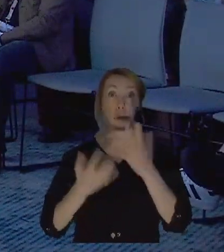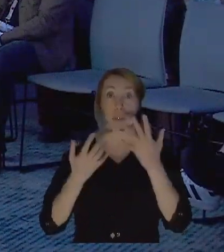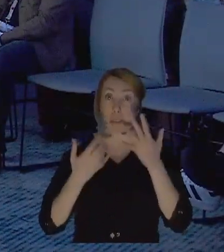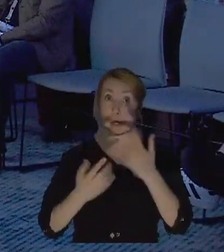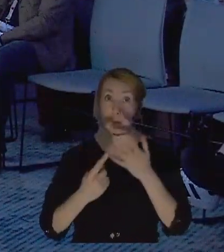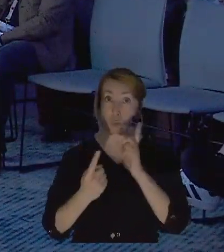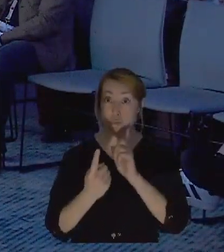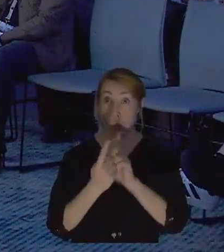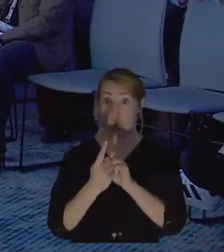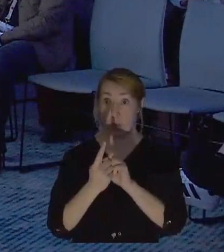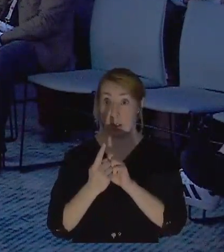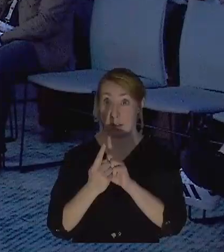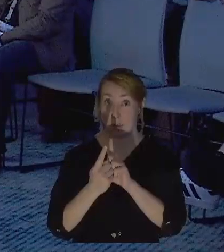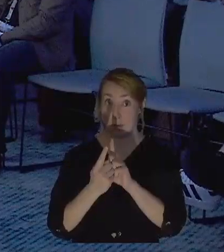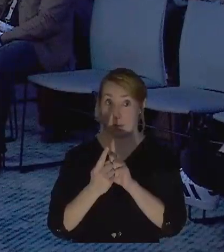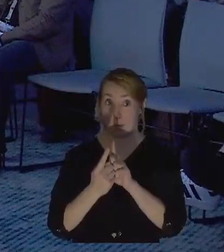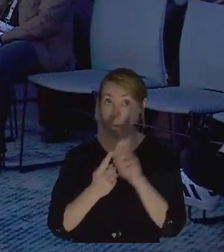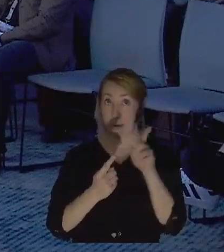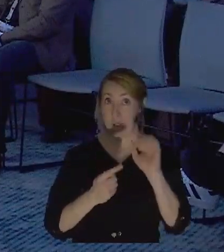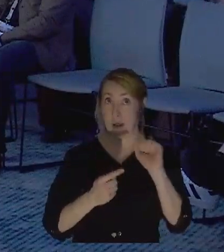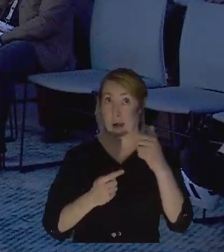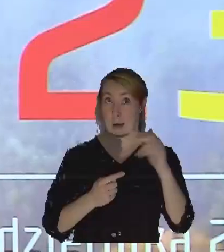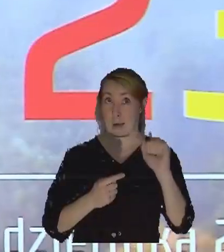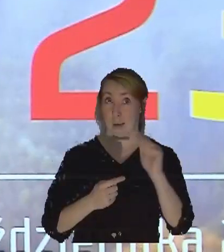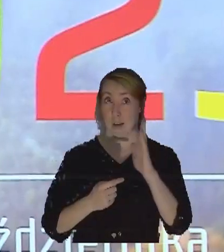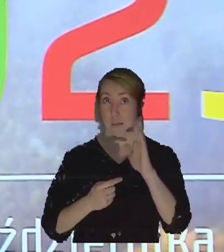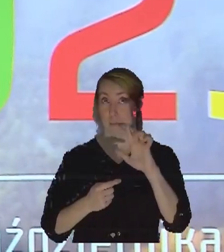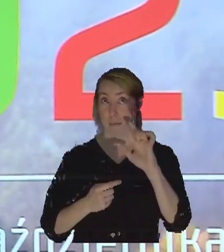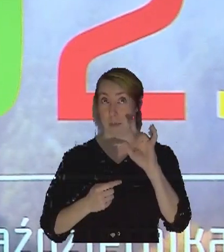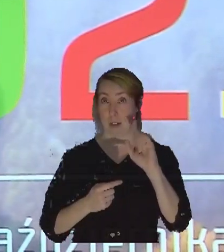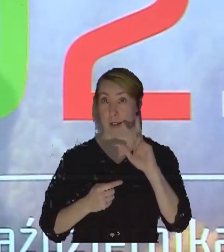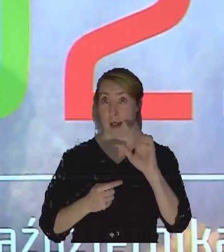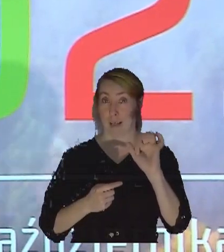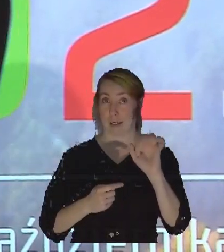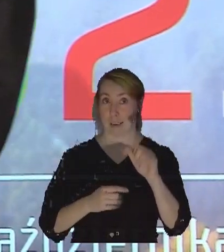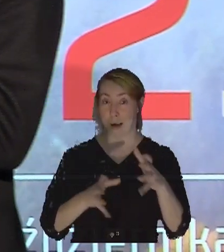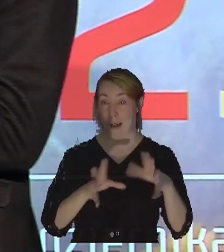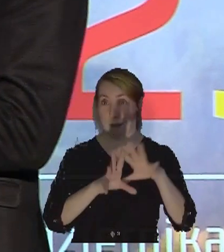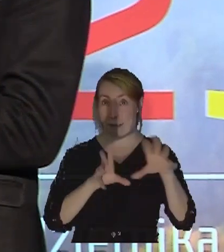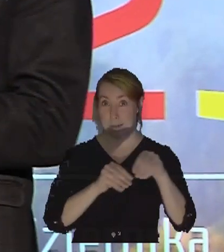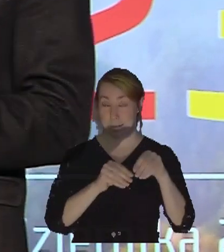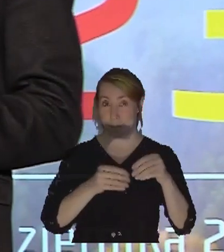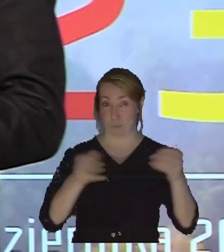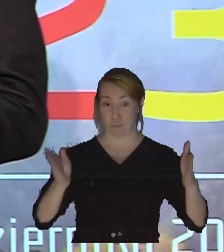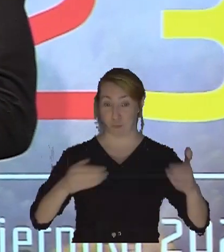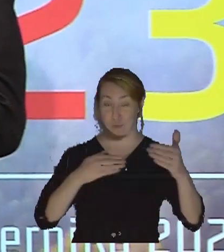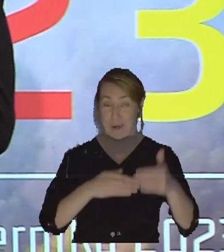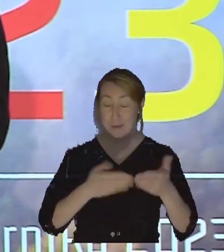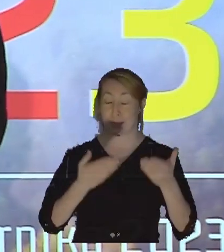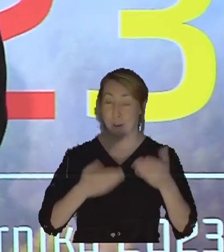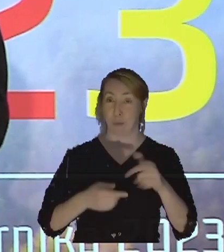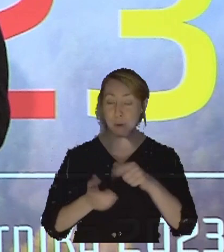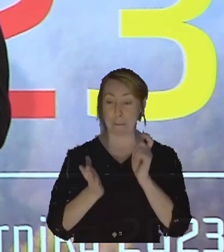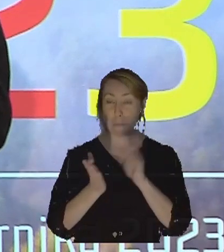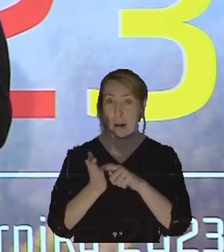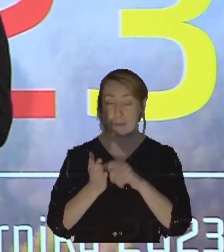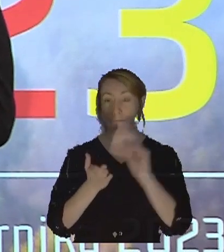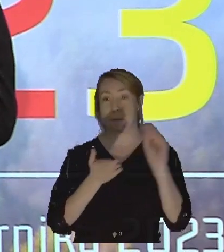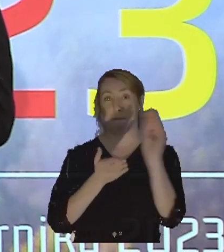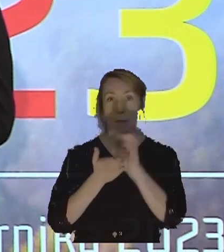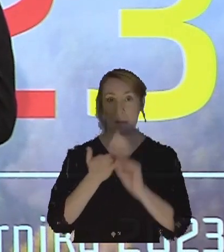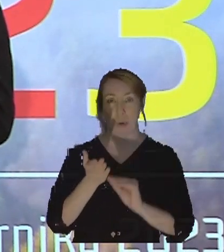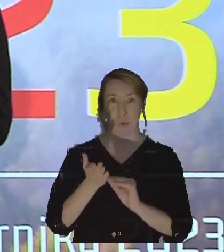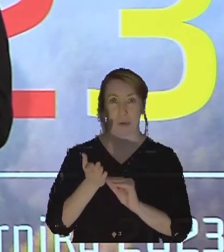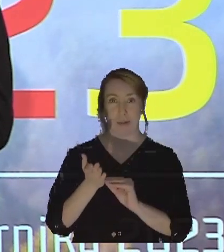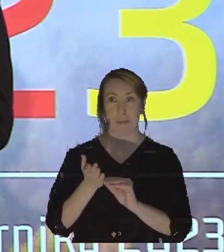spotkać Anię Brykalską z tym oto pudełkiem, no to musi tutaj kliknąć i wypełnić